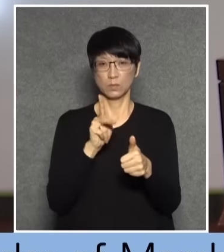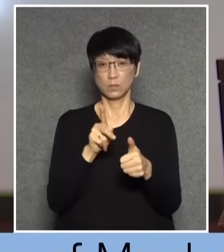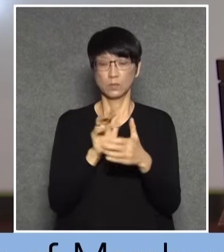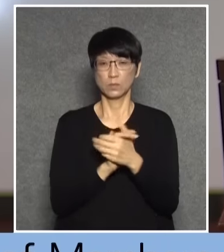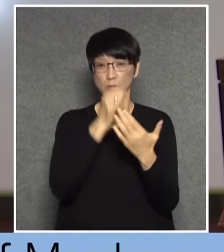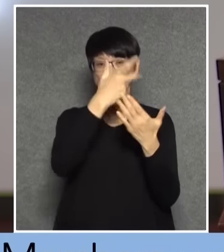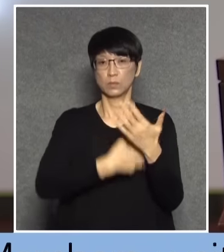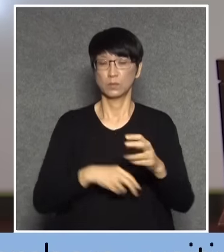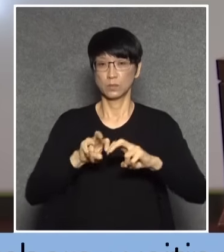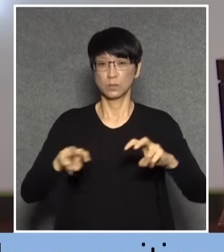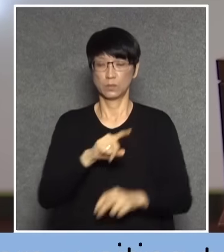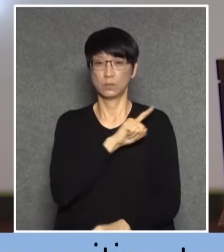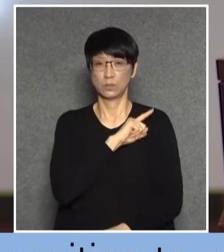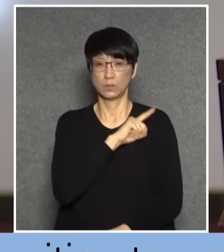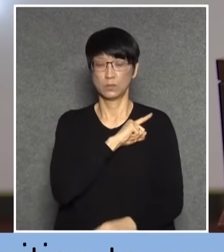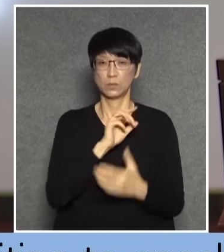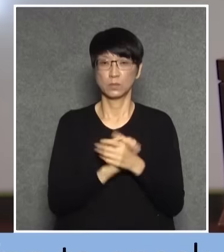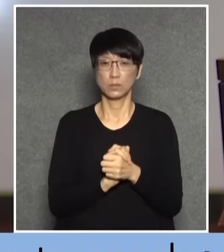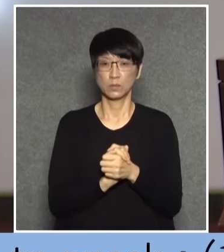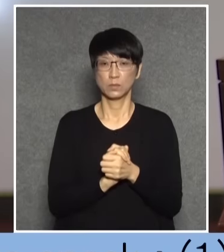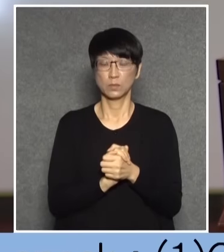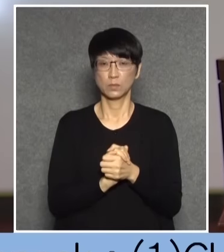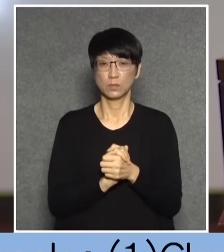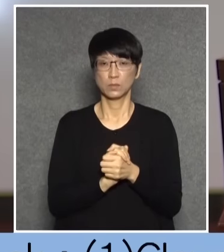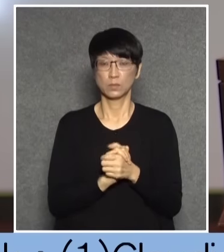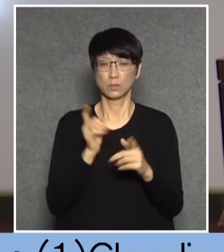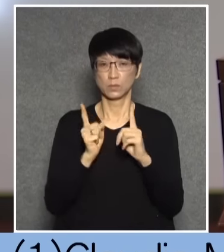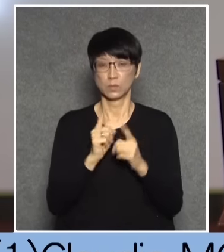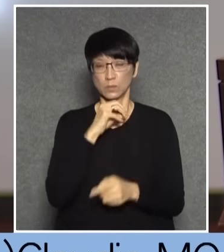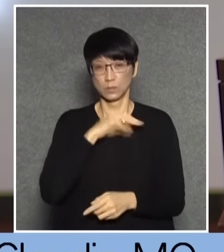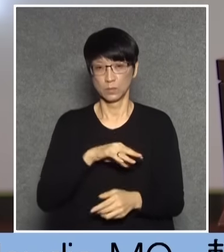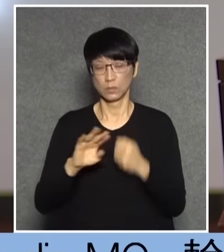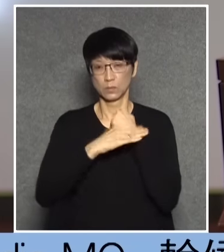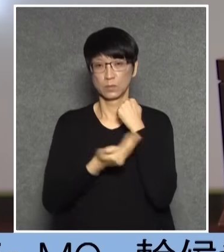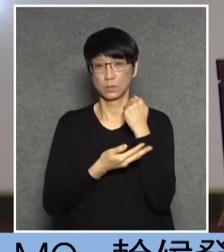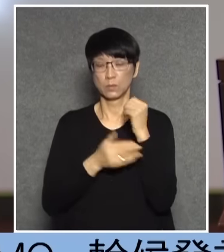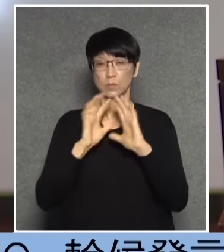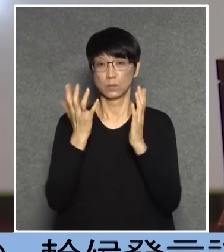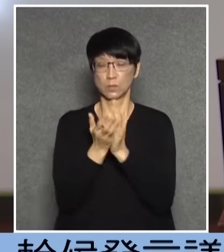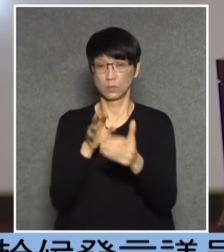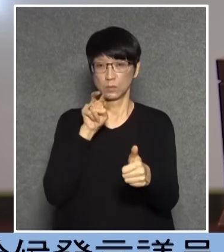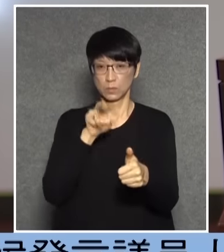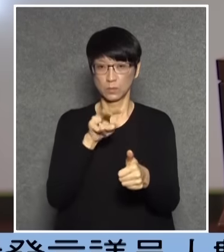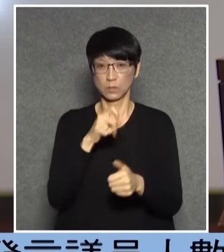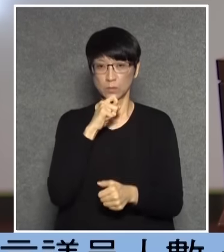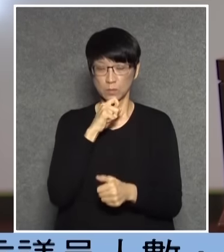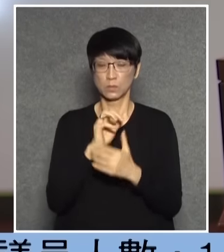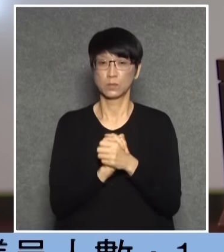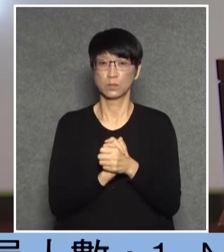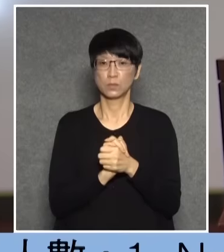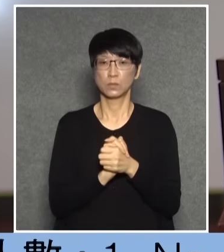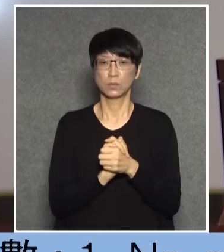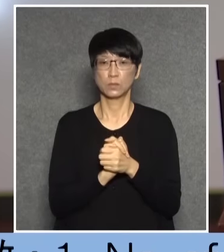去查核自己是吧正被或者曾被執法部門截取通訊和秘密監察，是吧？還有